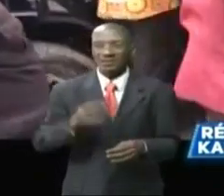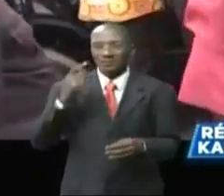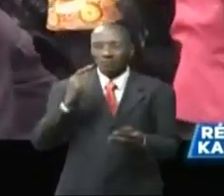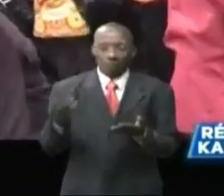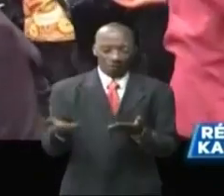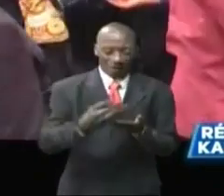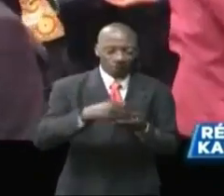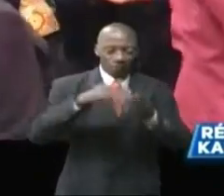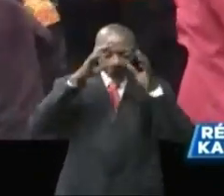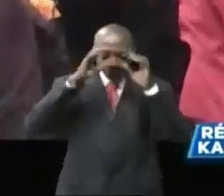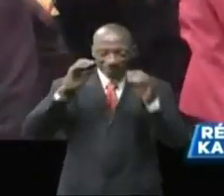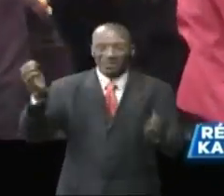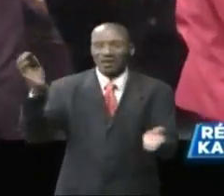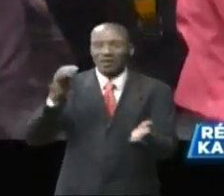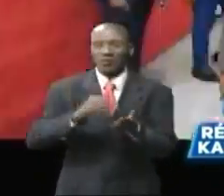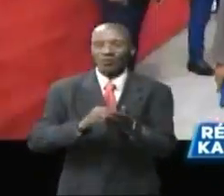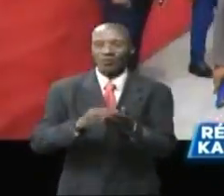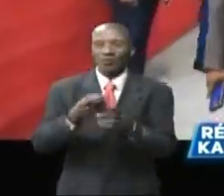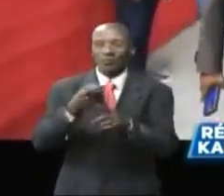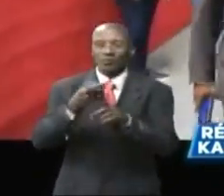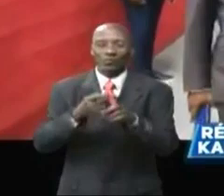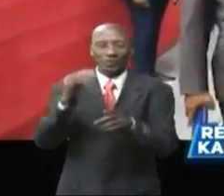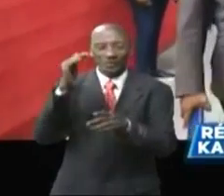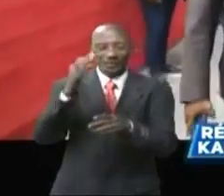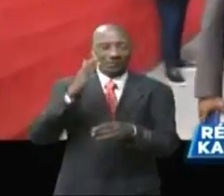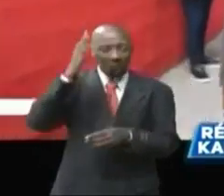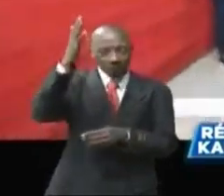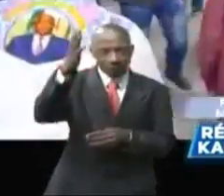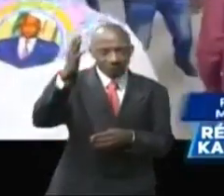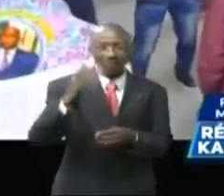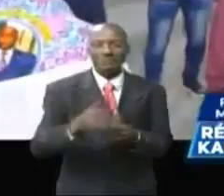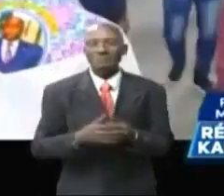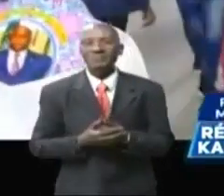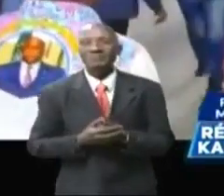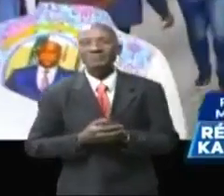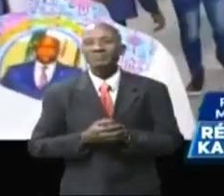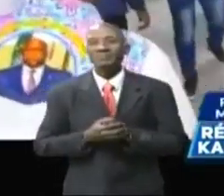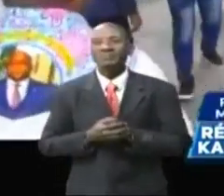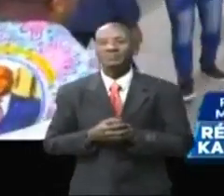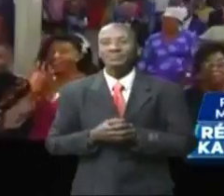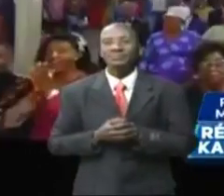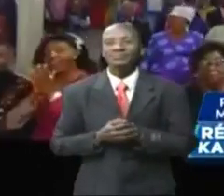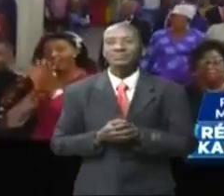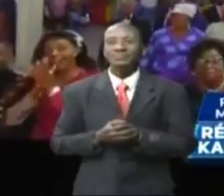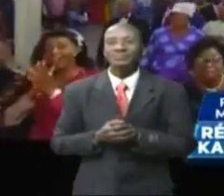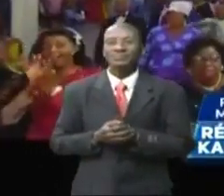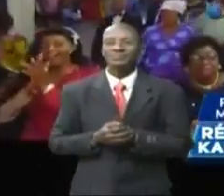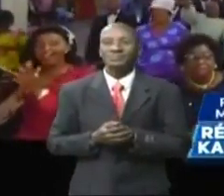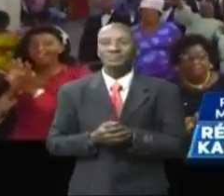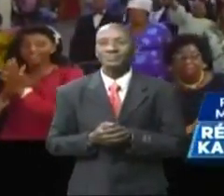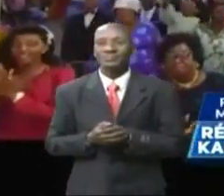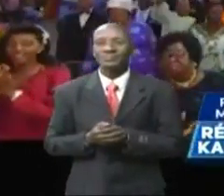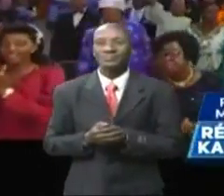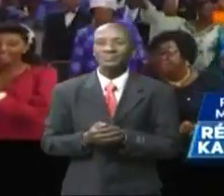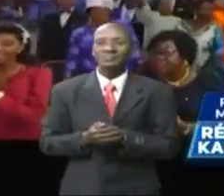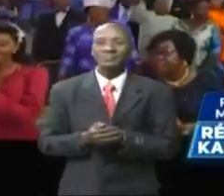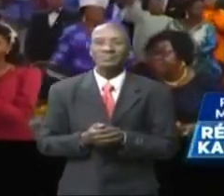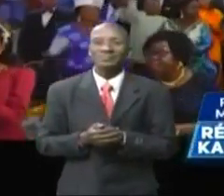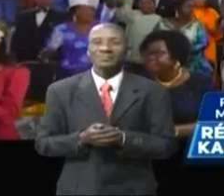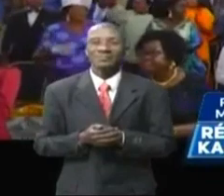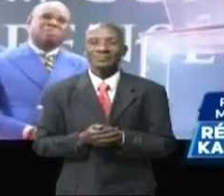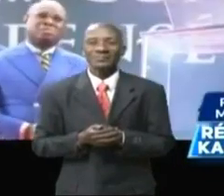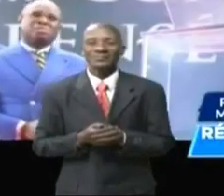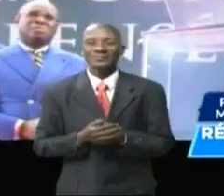des combats spirituels de Fé Mama Olangi à Limete. Sur place, Augustin Kabouya a sollicité les prières de ses hommes de